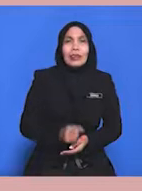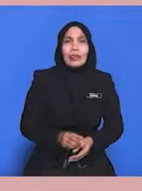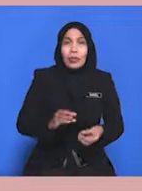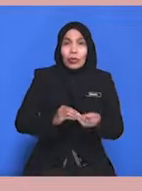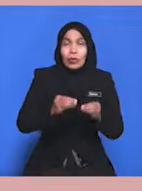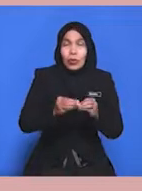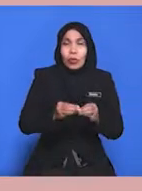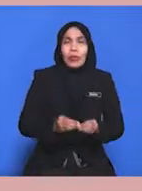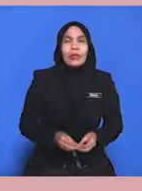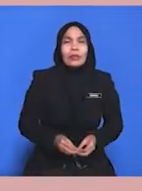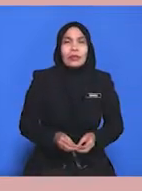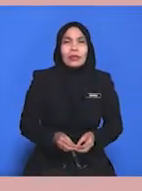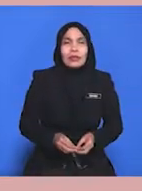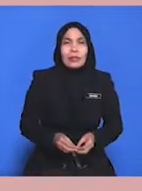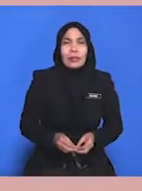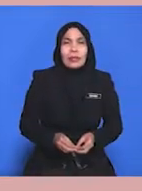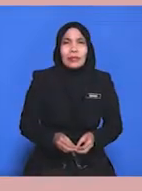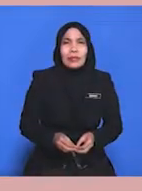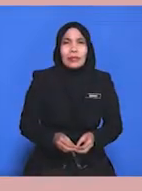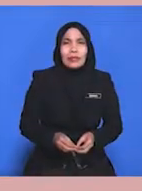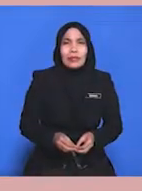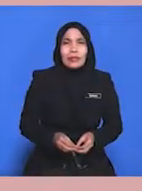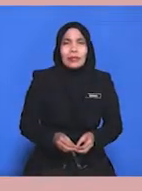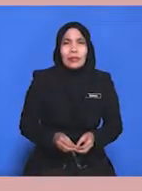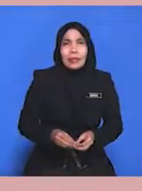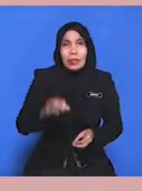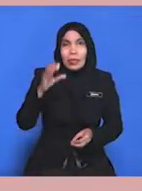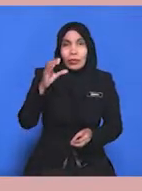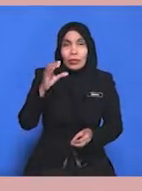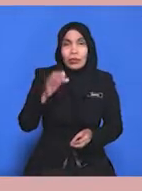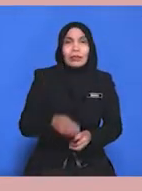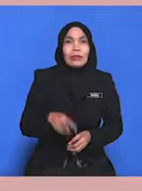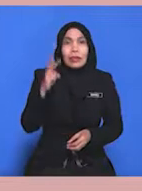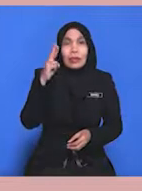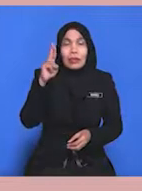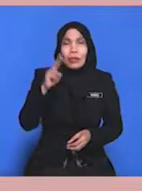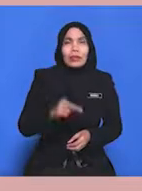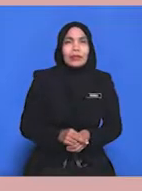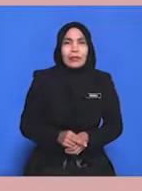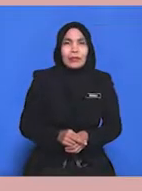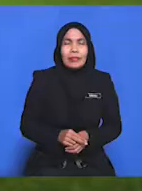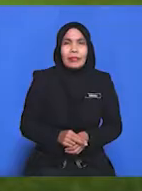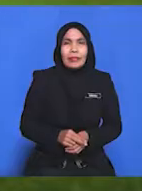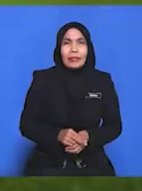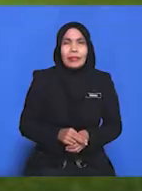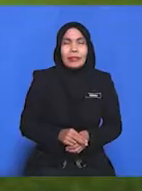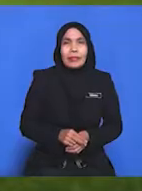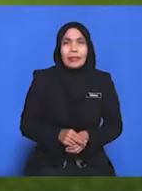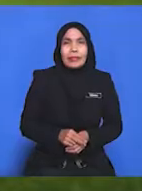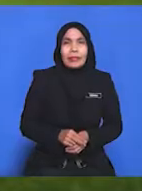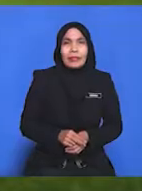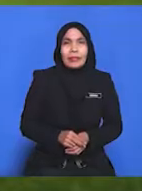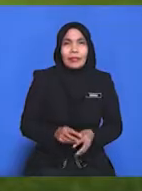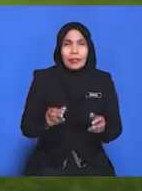menghasilkan ratusan, ribuan dan jutaan nombor yang sangat berguna kepada kita. Dengan